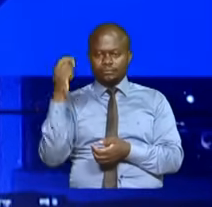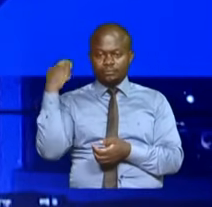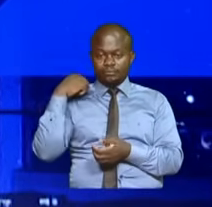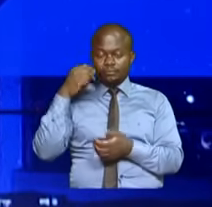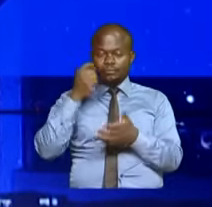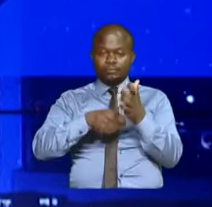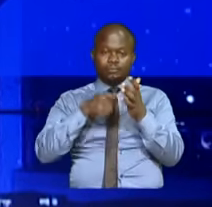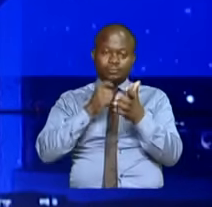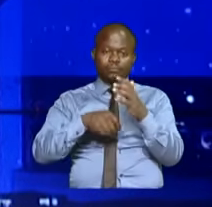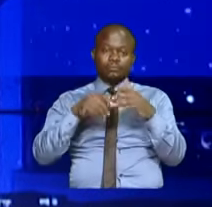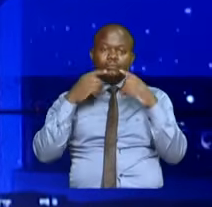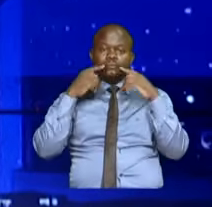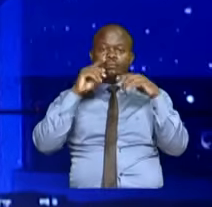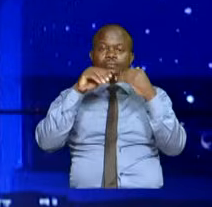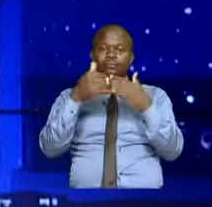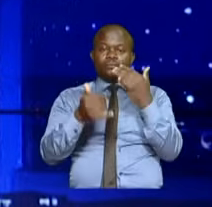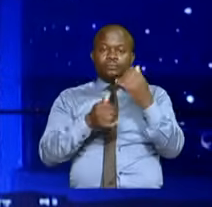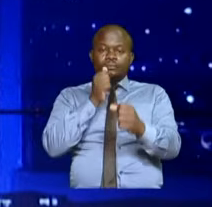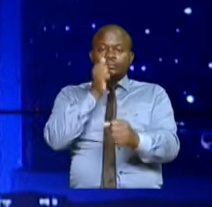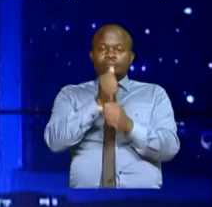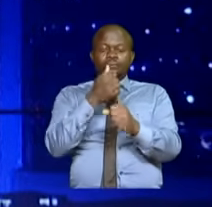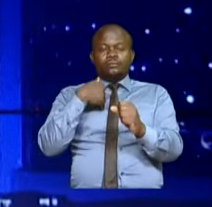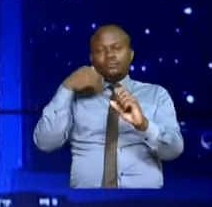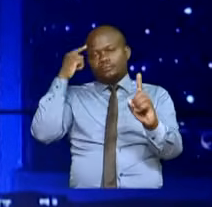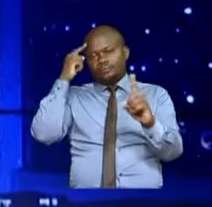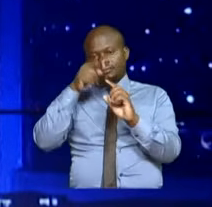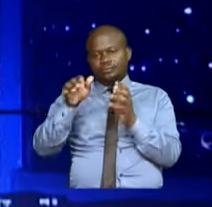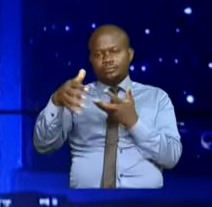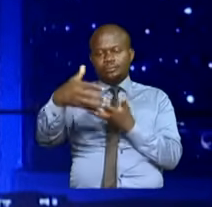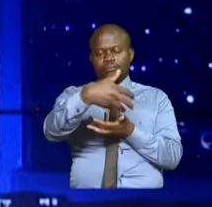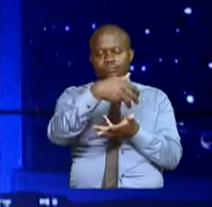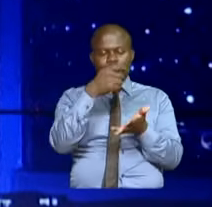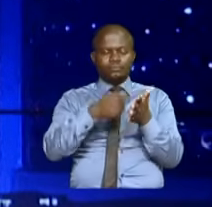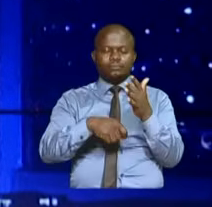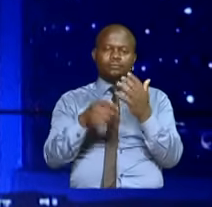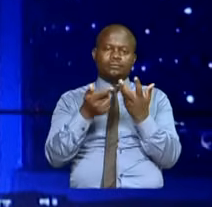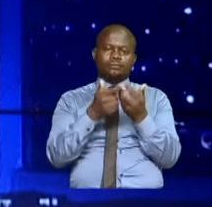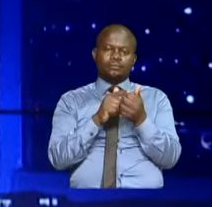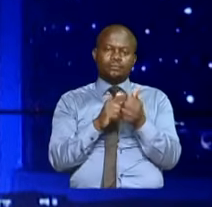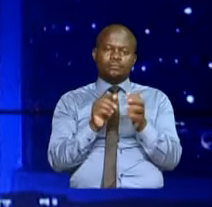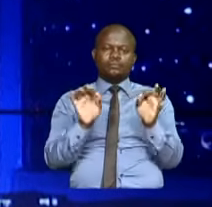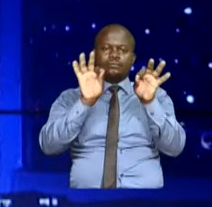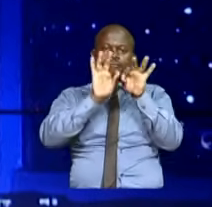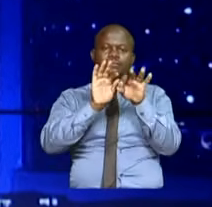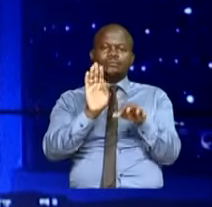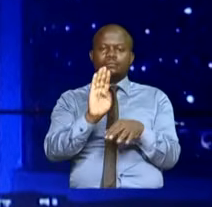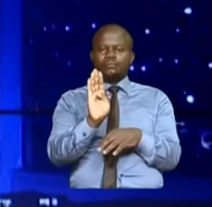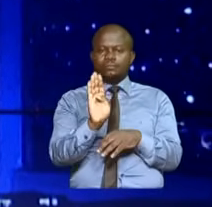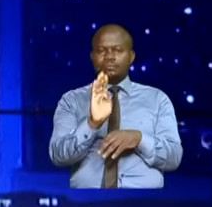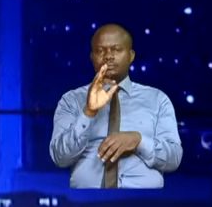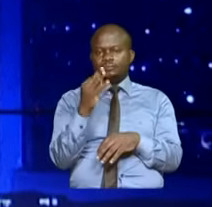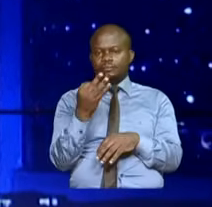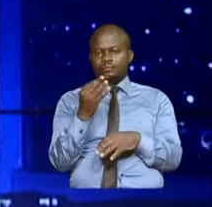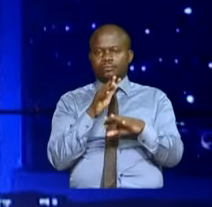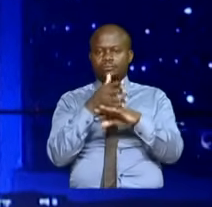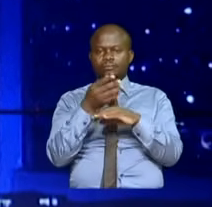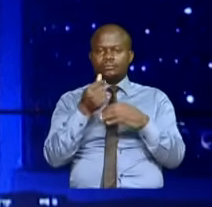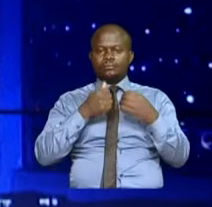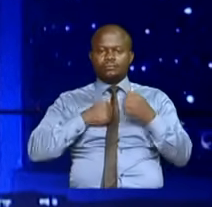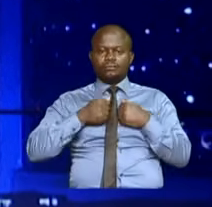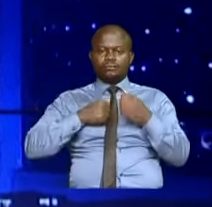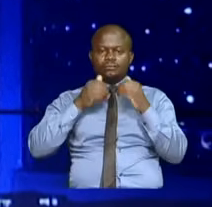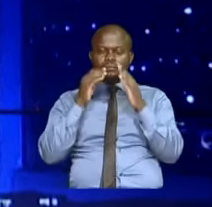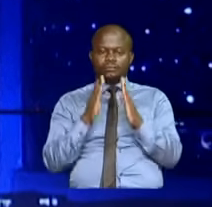Authority kiravuga ko muri uyu mwaka gifite intego yo gukusanya imisoro ibarirwa agaciro ka miliyari eshatu zisaga z'amafaranga y'u